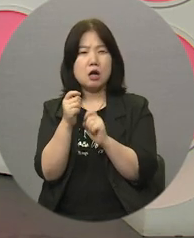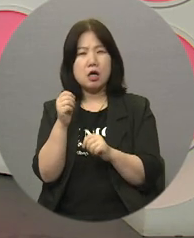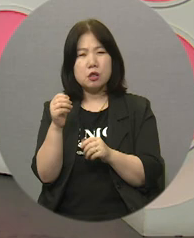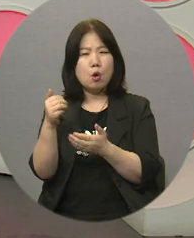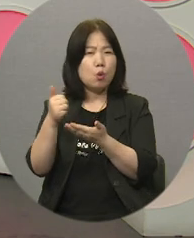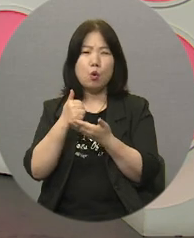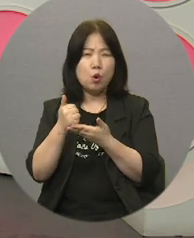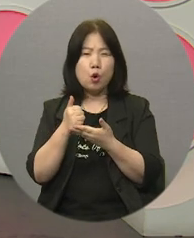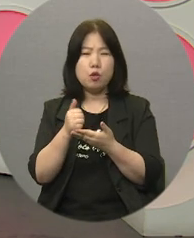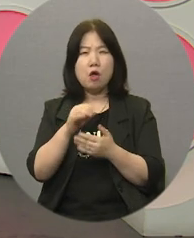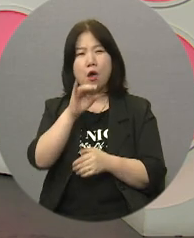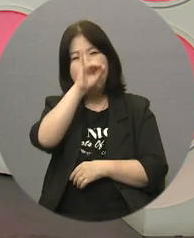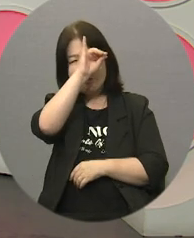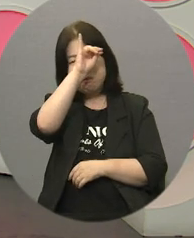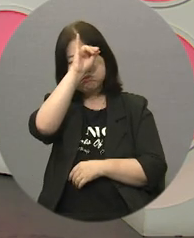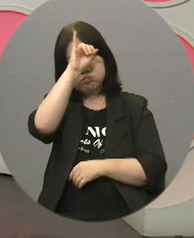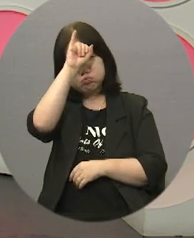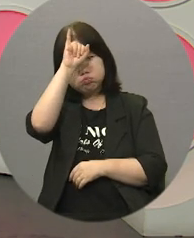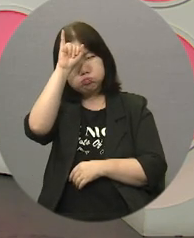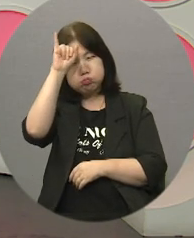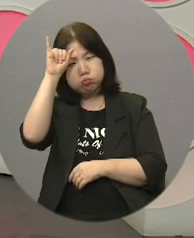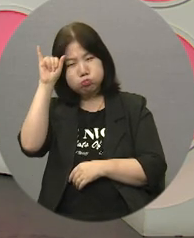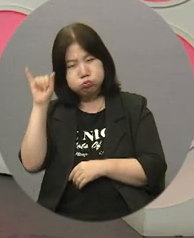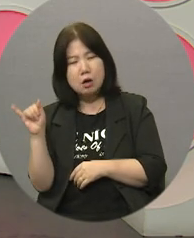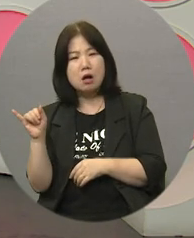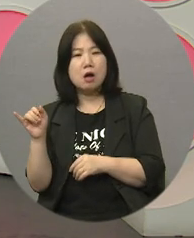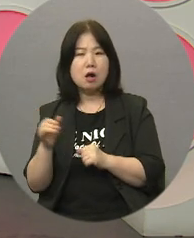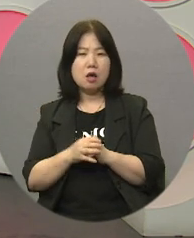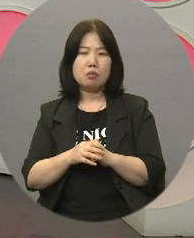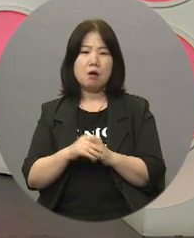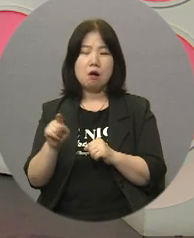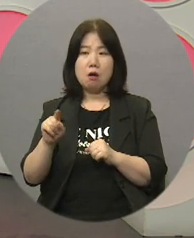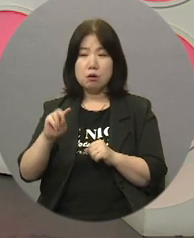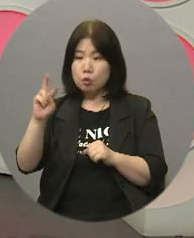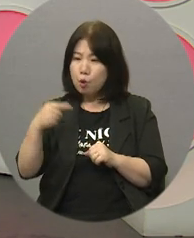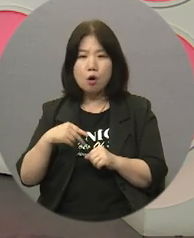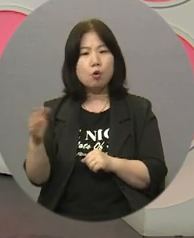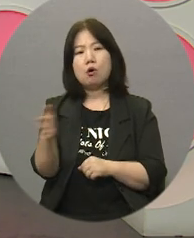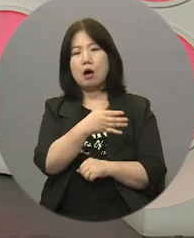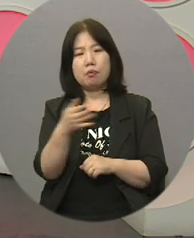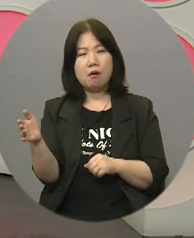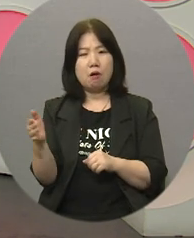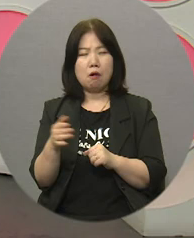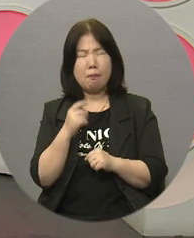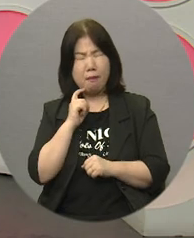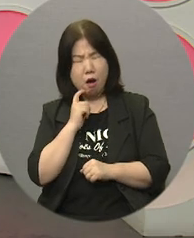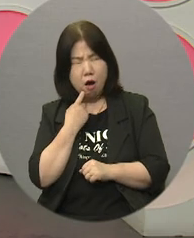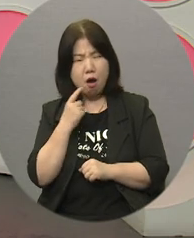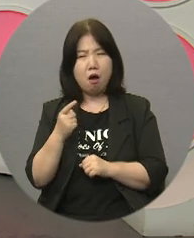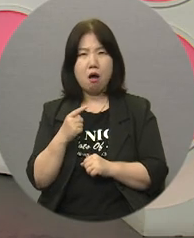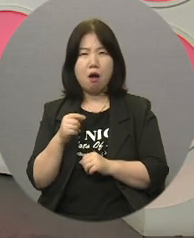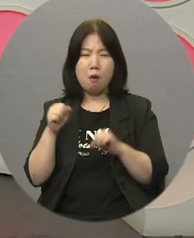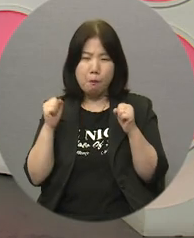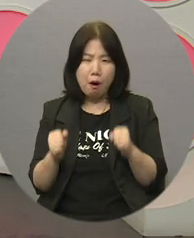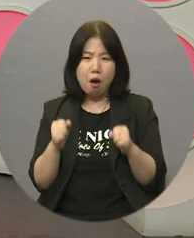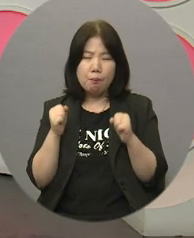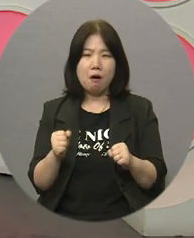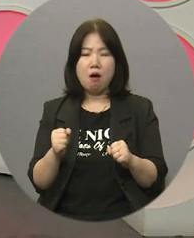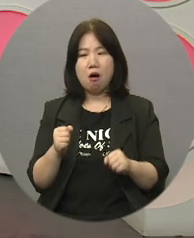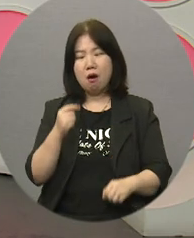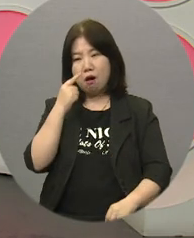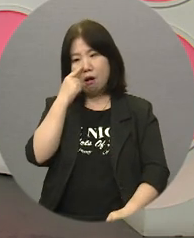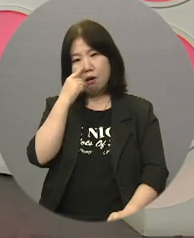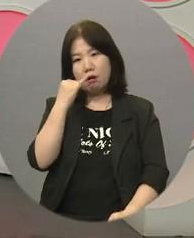경연날을 겪으면서도 돌아오지 않으려는 저를 엄마는 이해할